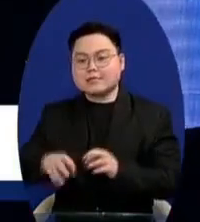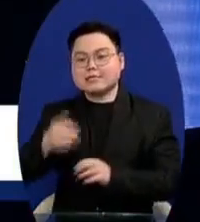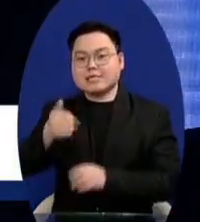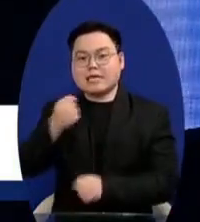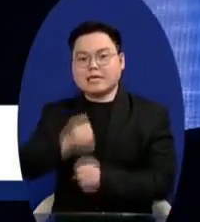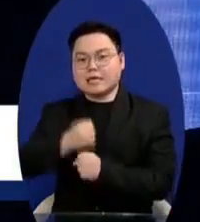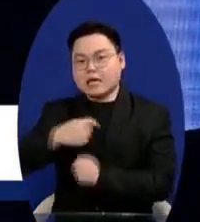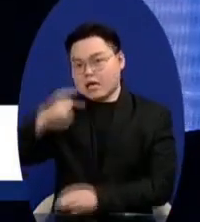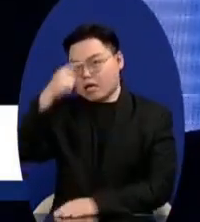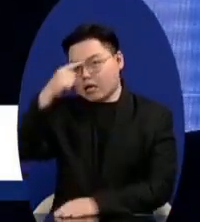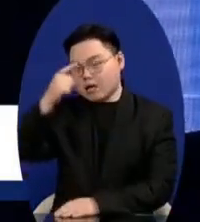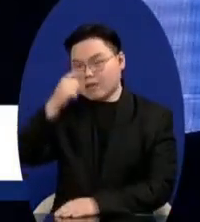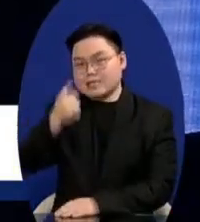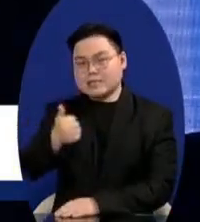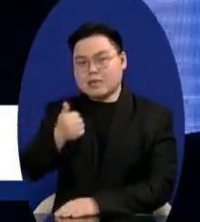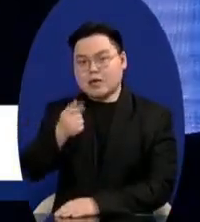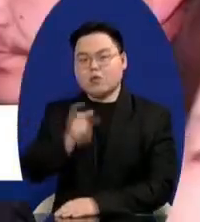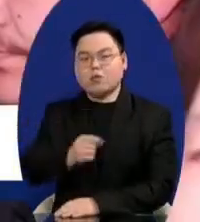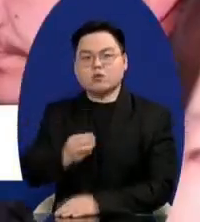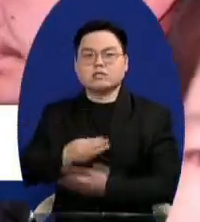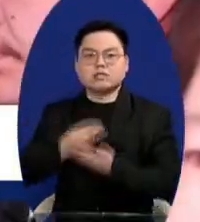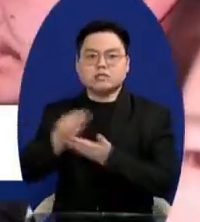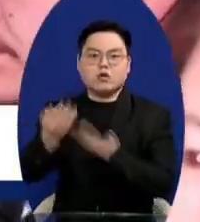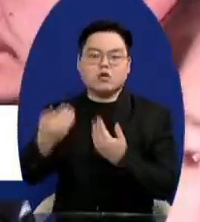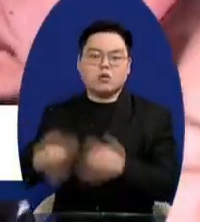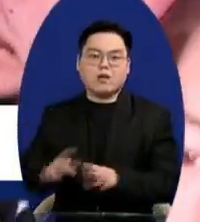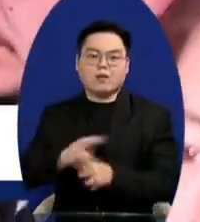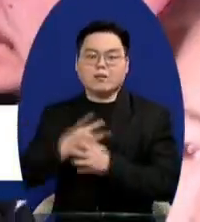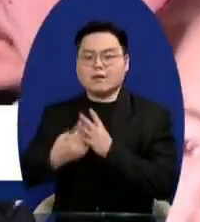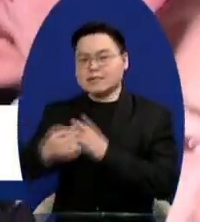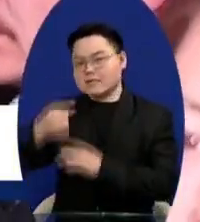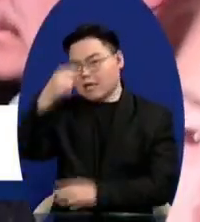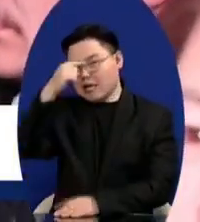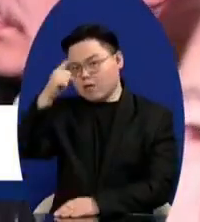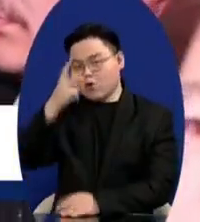эмч үйлчлэгчний ажилчдыг салбарын шагналаар шагналаа. Мөн нэгдсэн эмнэлгийн үйл